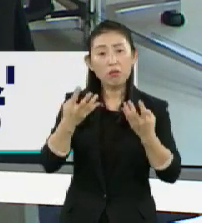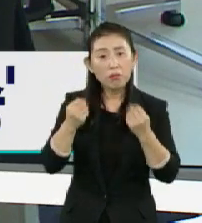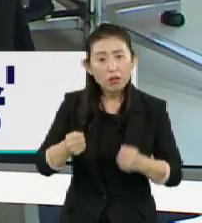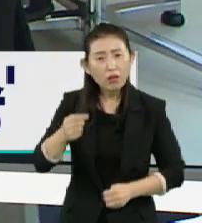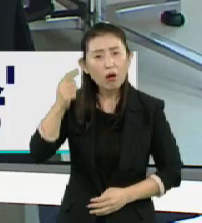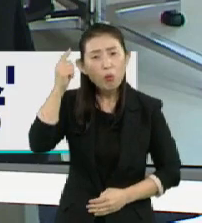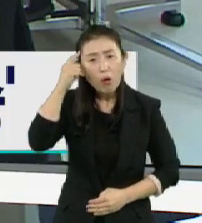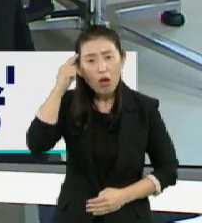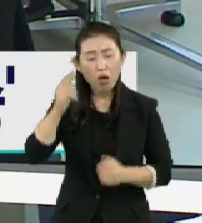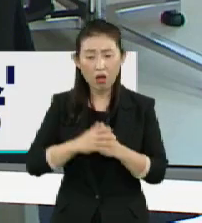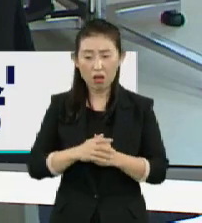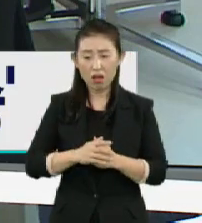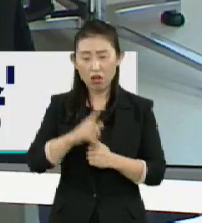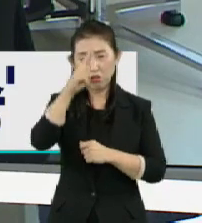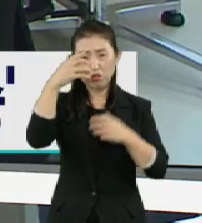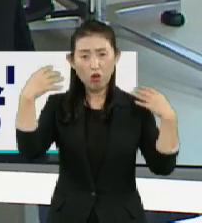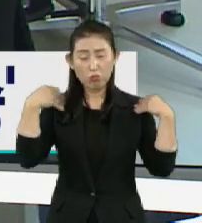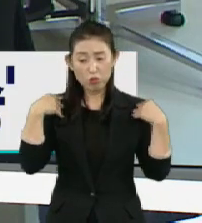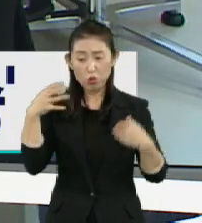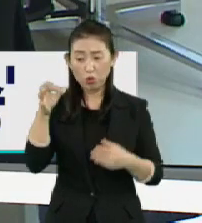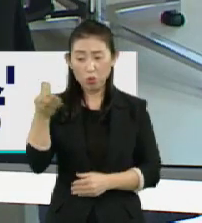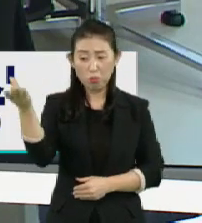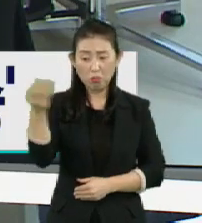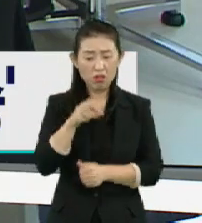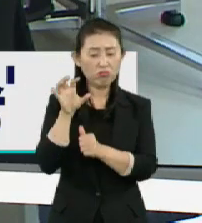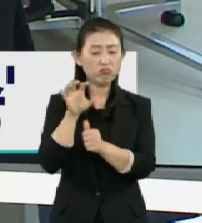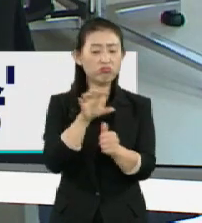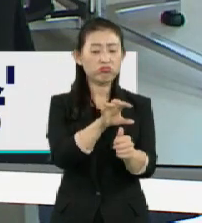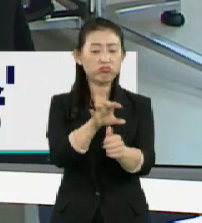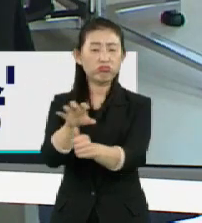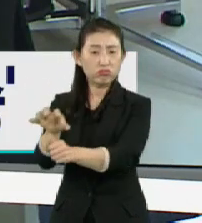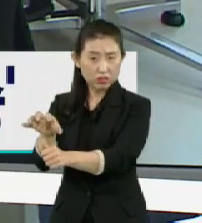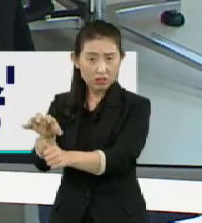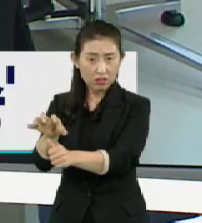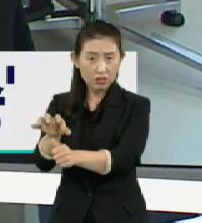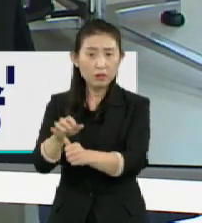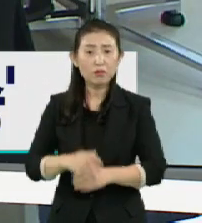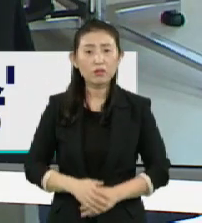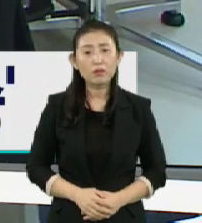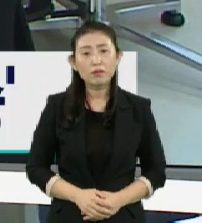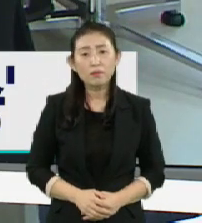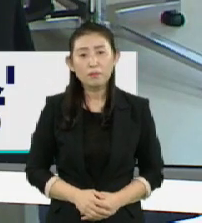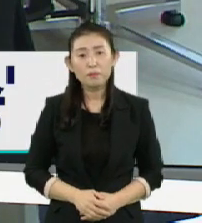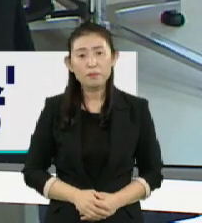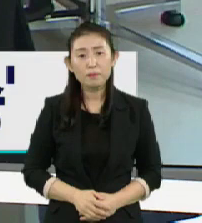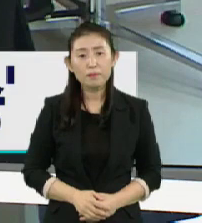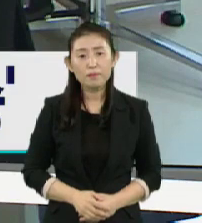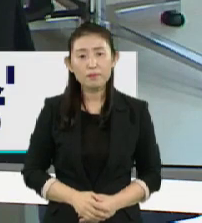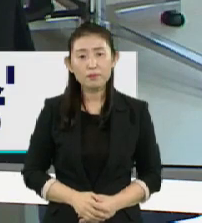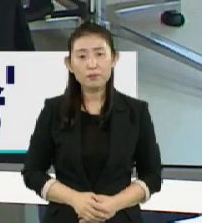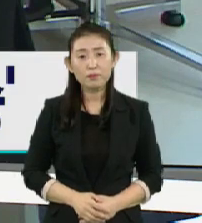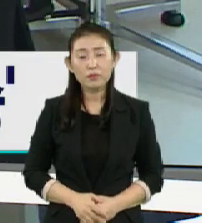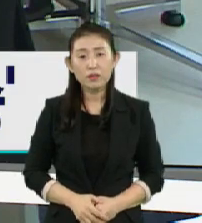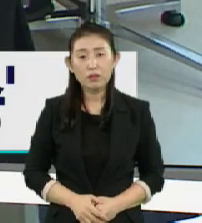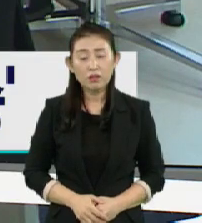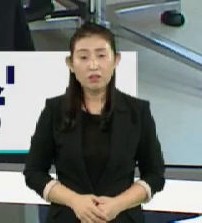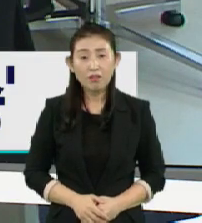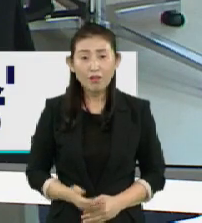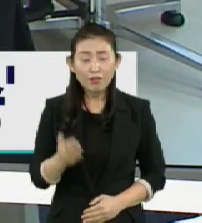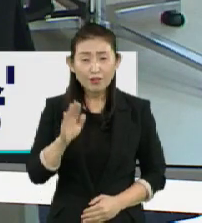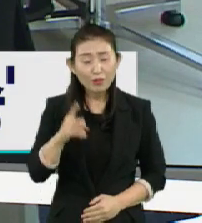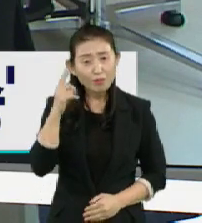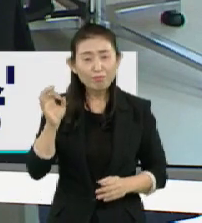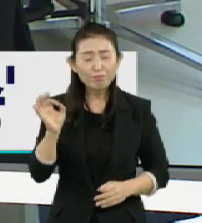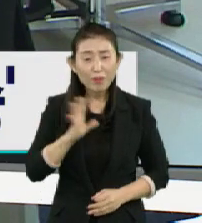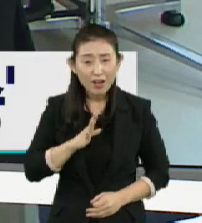있습니다. 주택담보대출 규제로 시작된 금융권의 대출 규제가 전방위적으로 확산되고 있기 때문인데요. 그러는